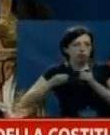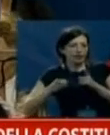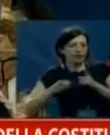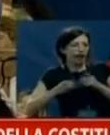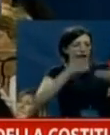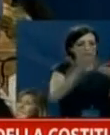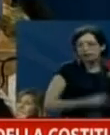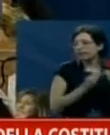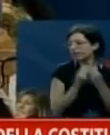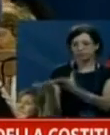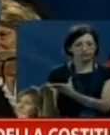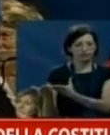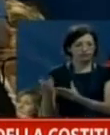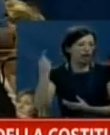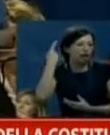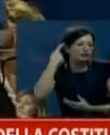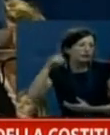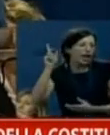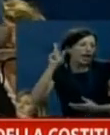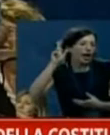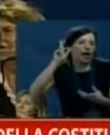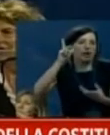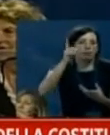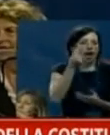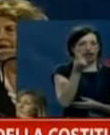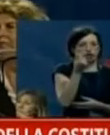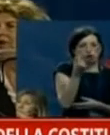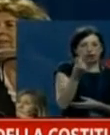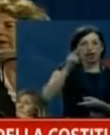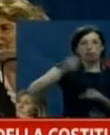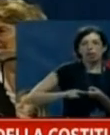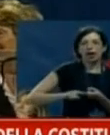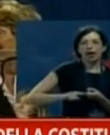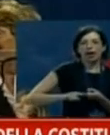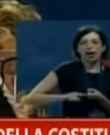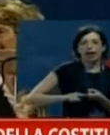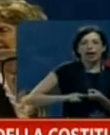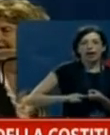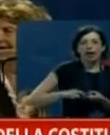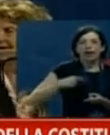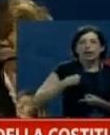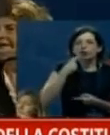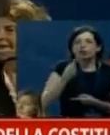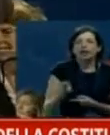scarse, non si può dire impunemente io preferisco comprare gli F-35